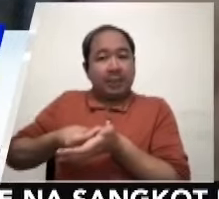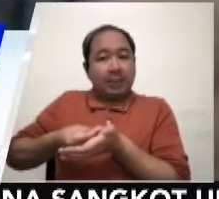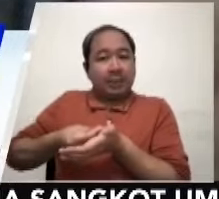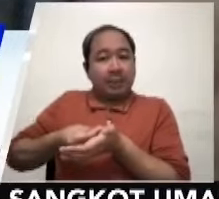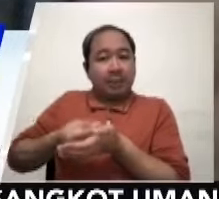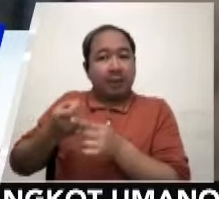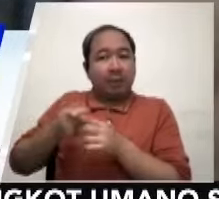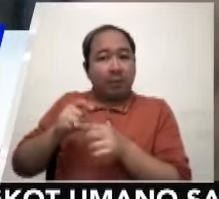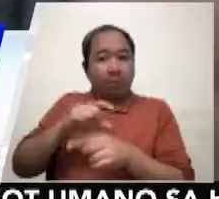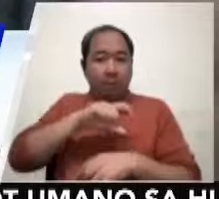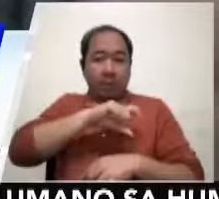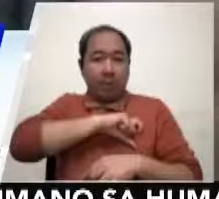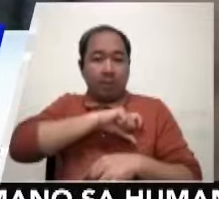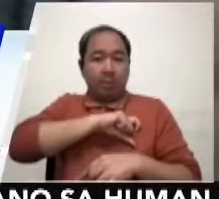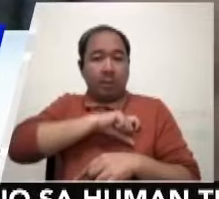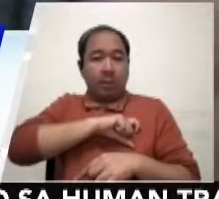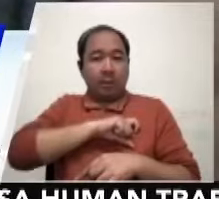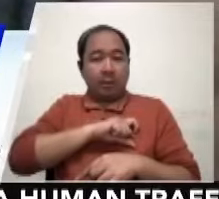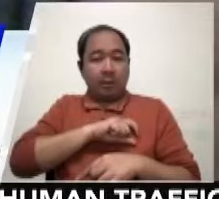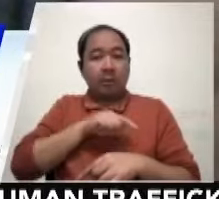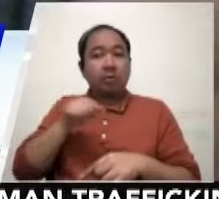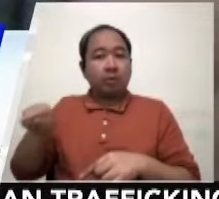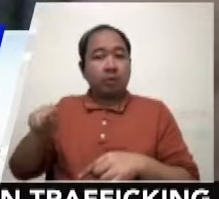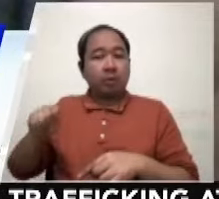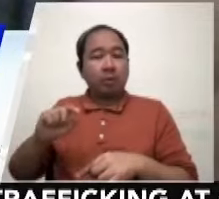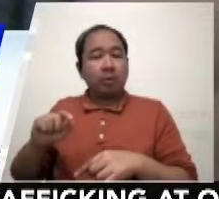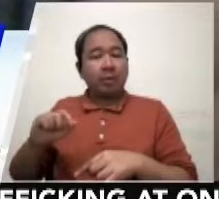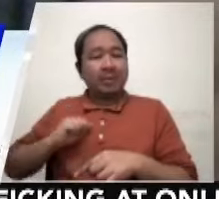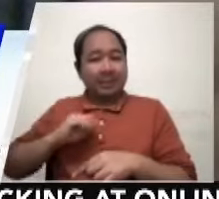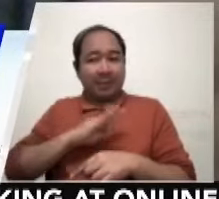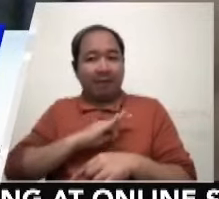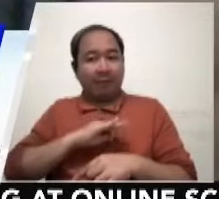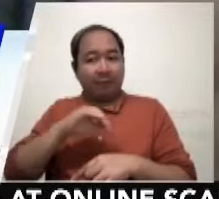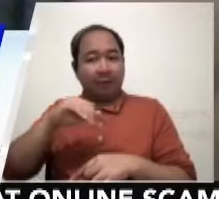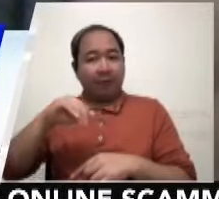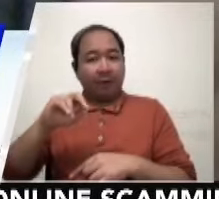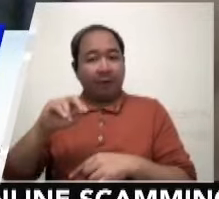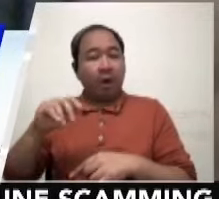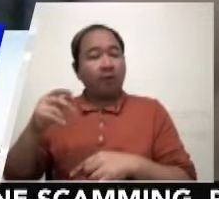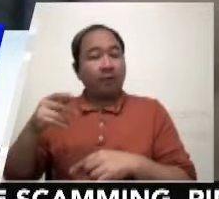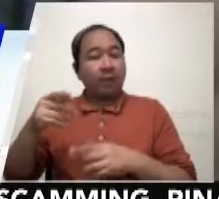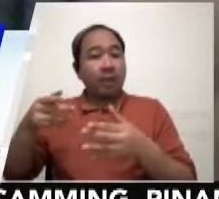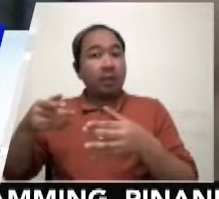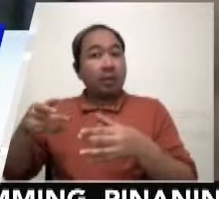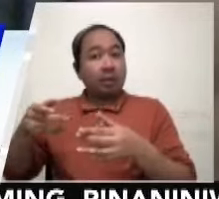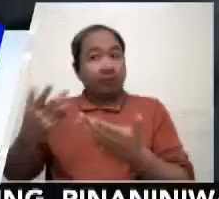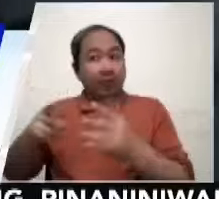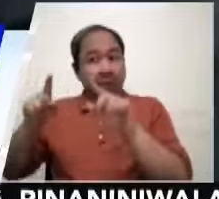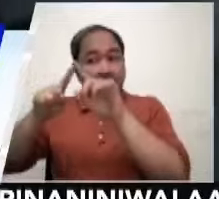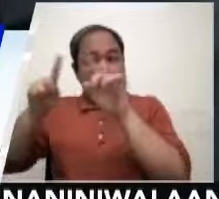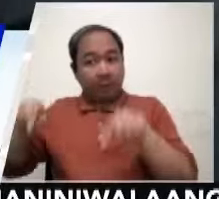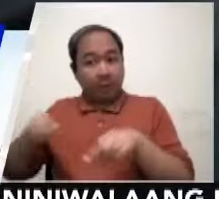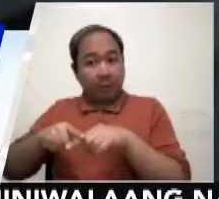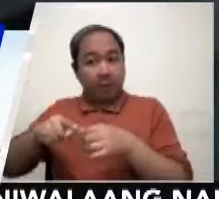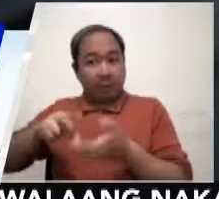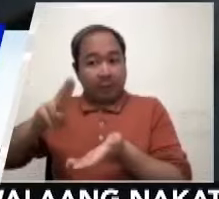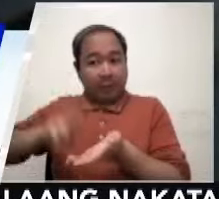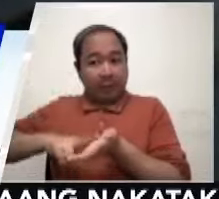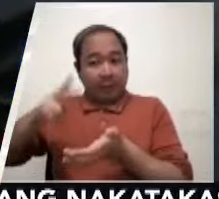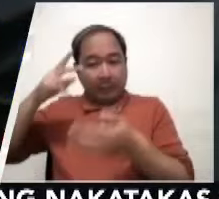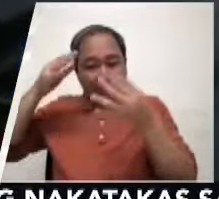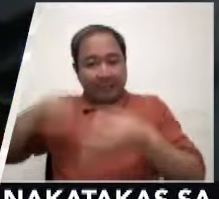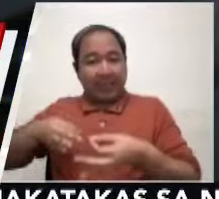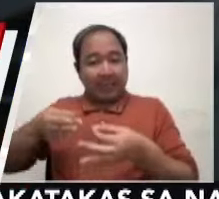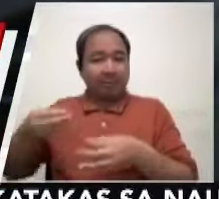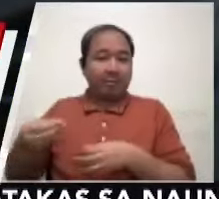natin, iaabot naman ng clerk of court yung decision na signed mismo ni judge. 5 million lang dapat yun